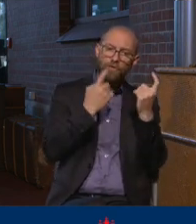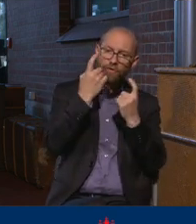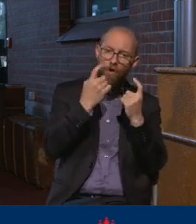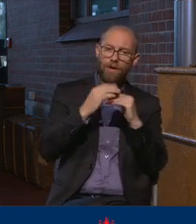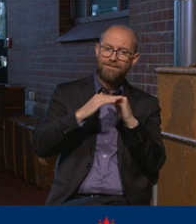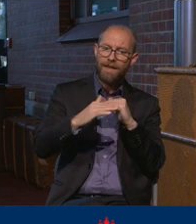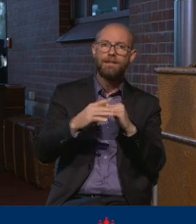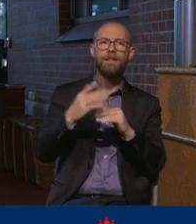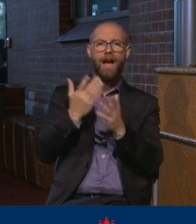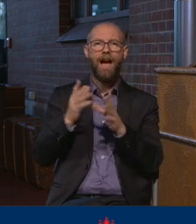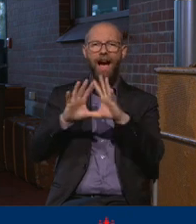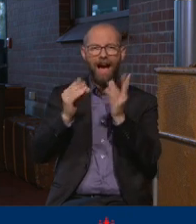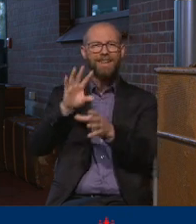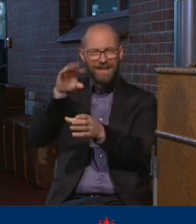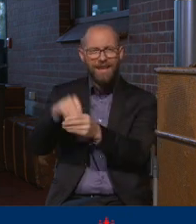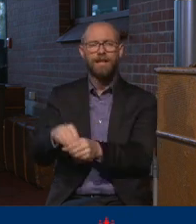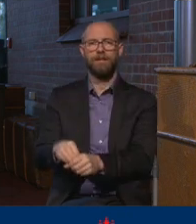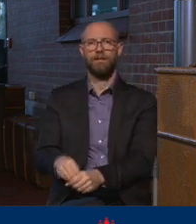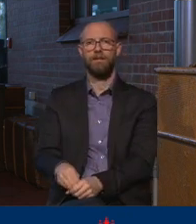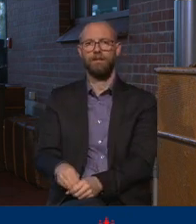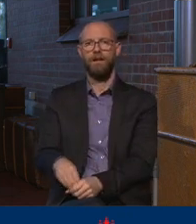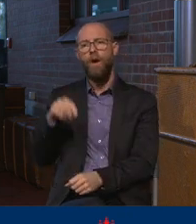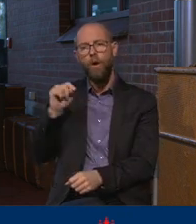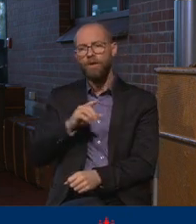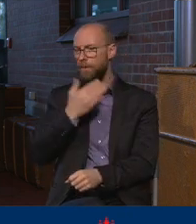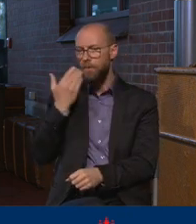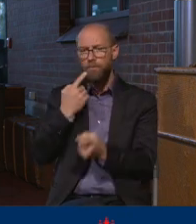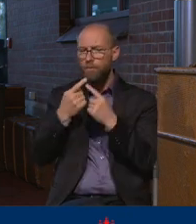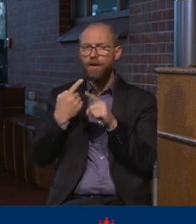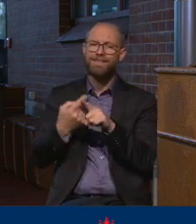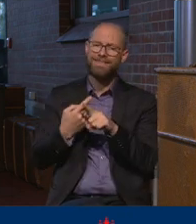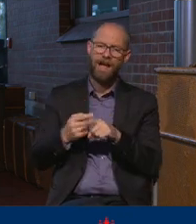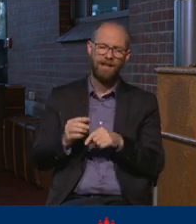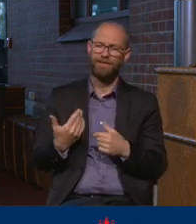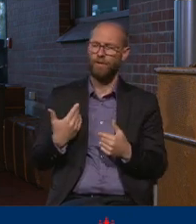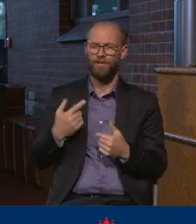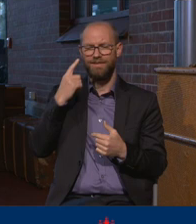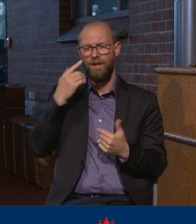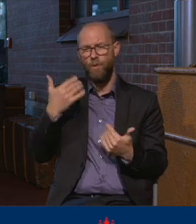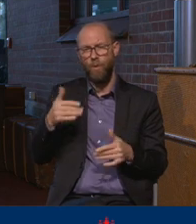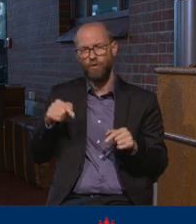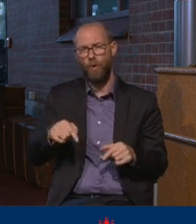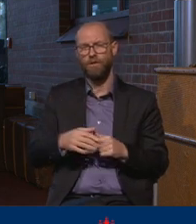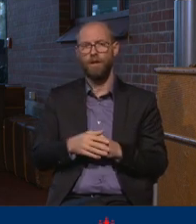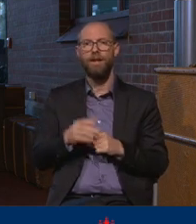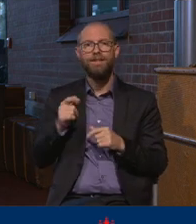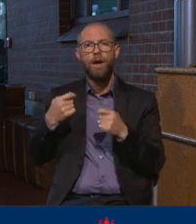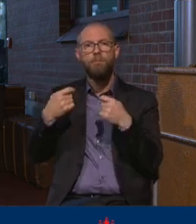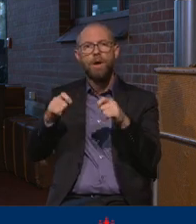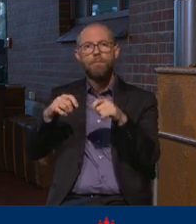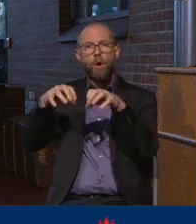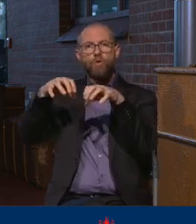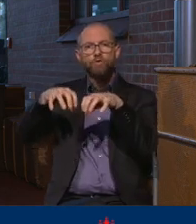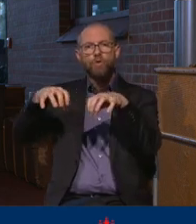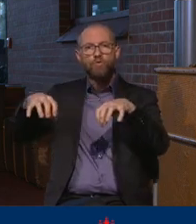sind da alle drin wir haben jetzt heute nicht über zahlen gesprochen weil das auch müßig ist aber in diesen baulichen strukturen